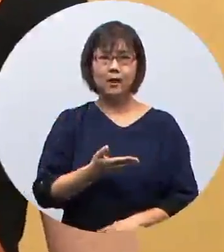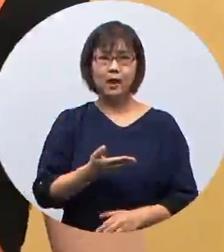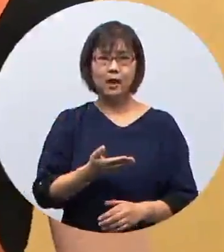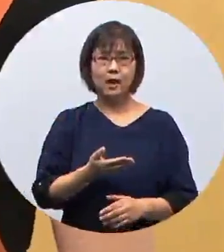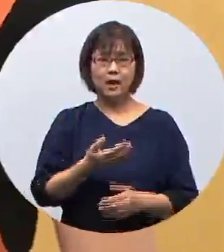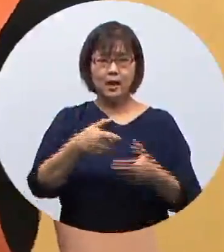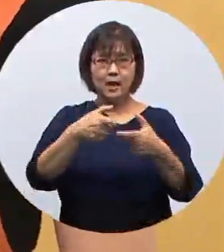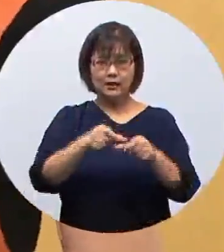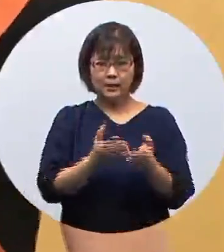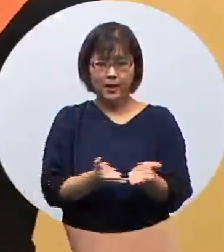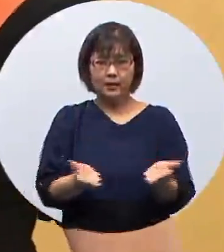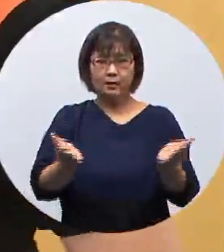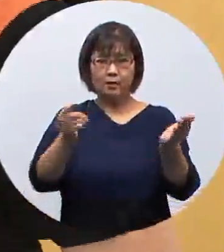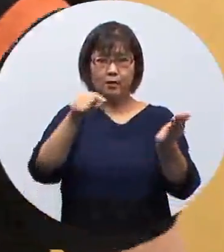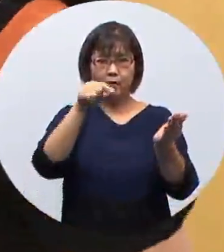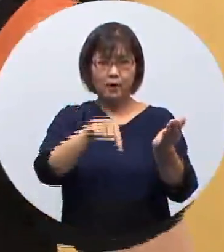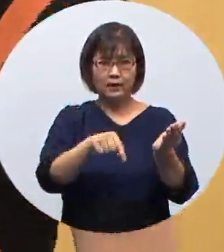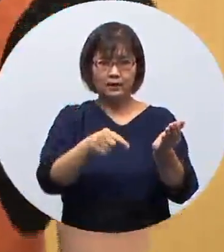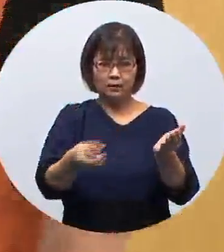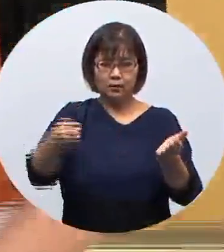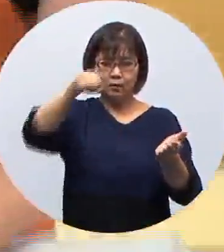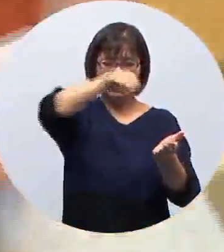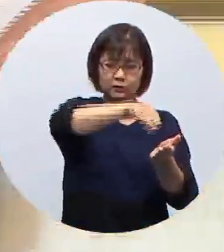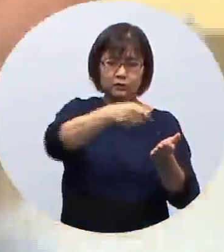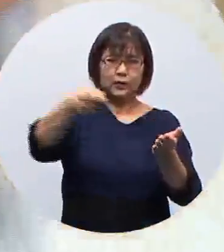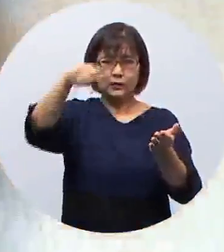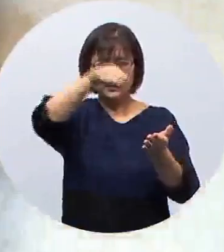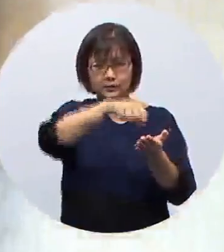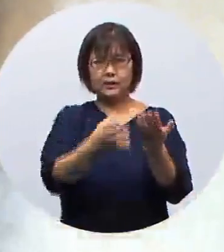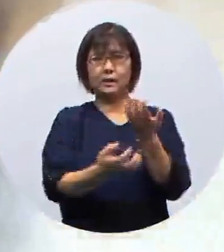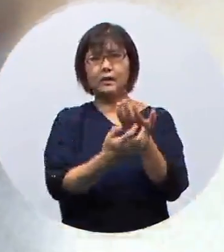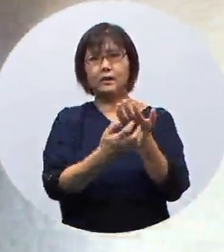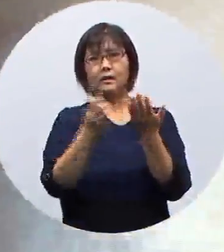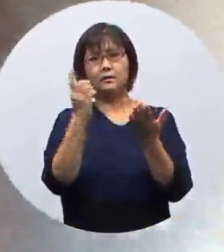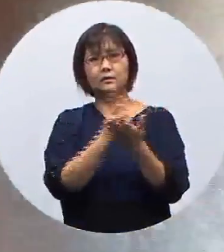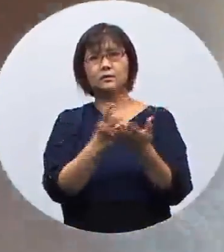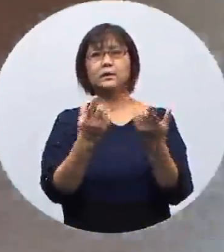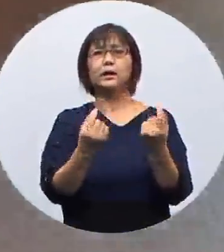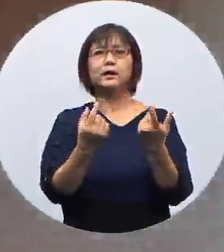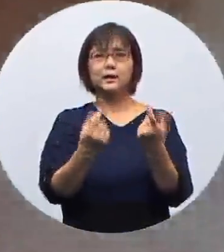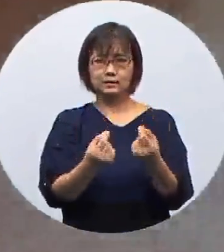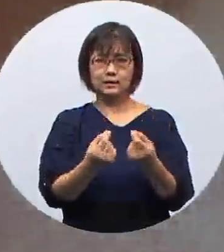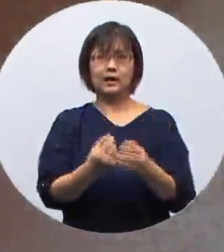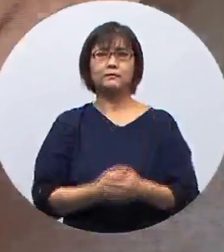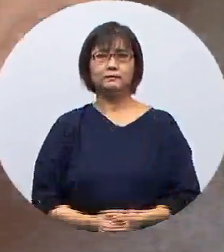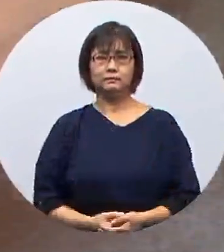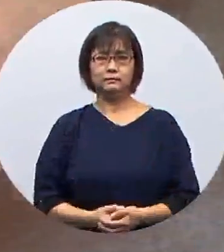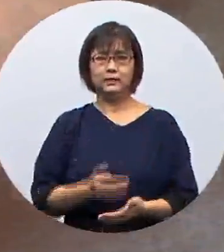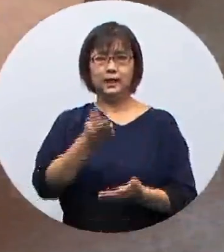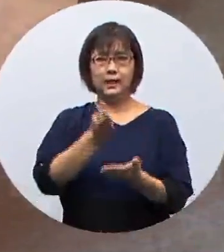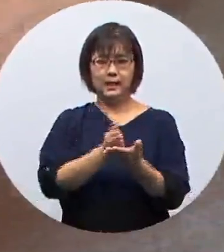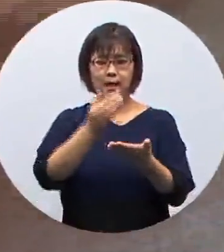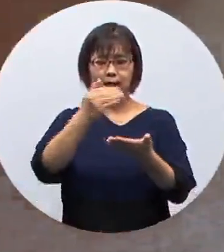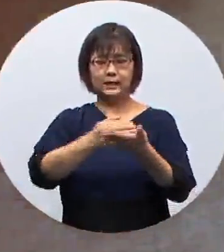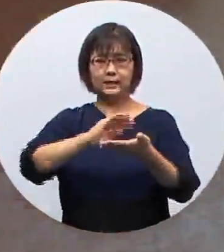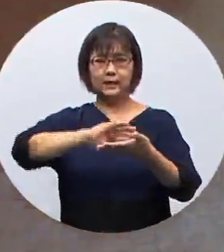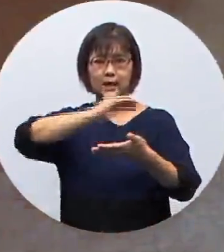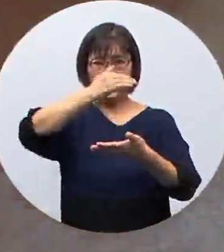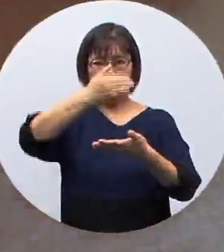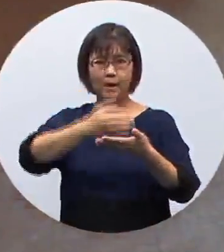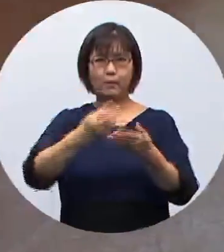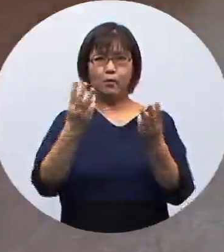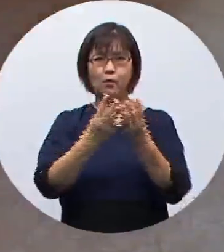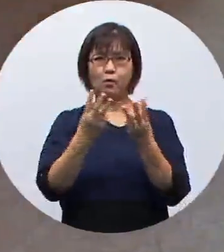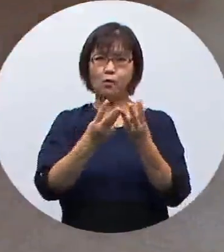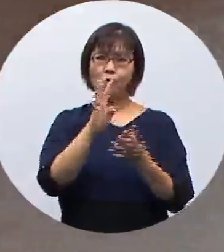液を器に入れて蒸すだけですね。 はい、はい、 長切りしたかまぼこ4つぐらいでいいですかね。